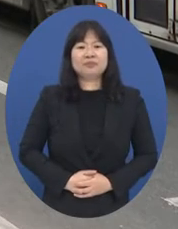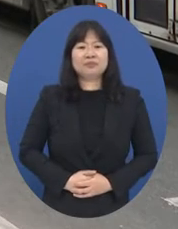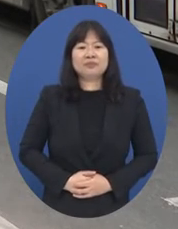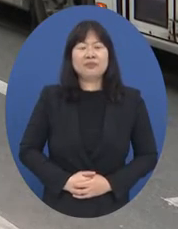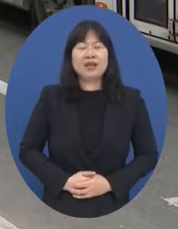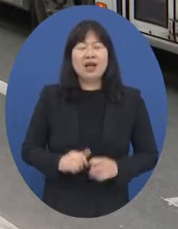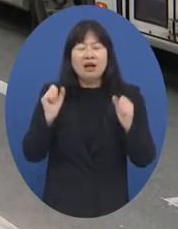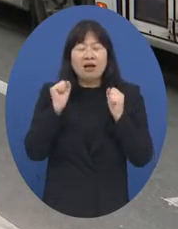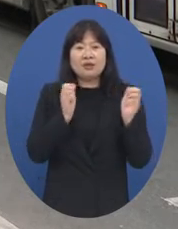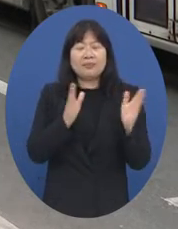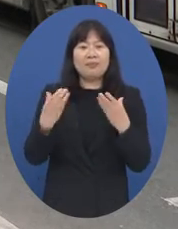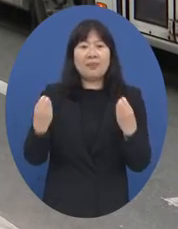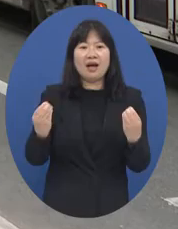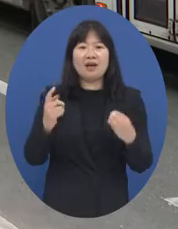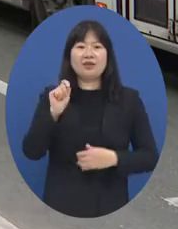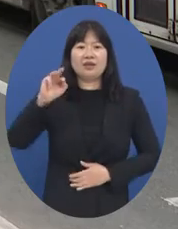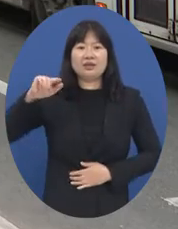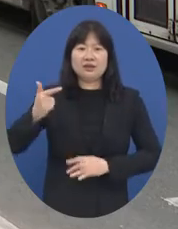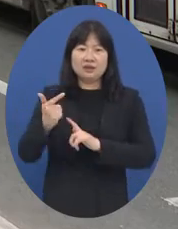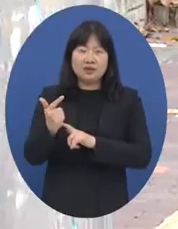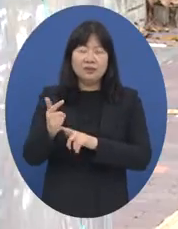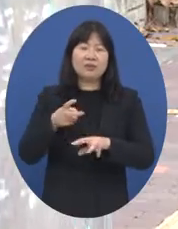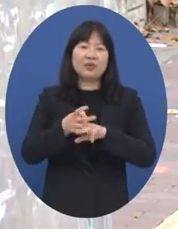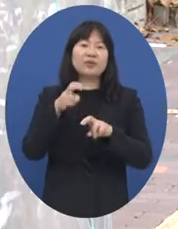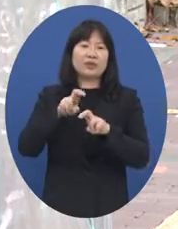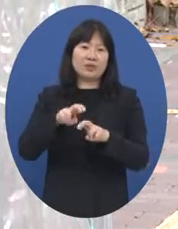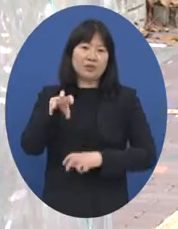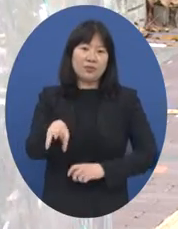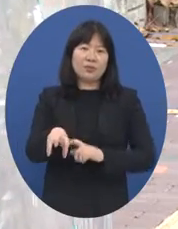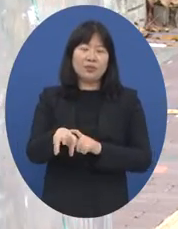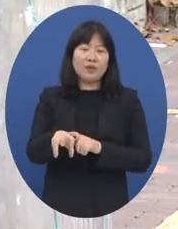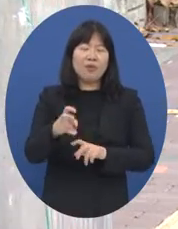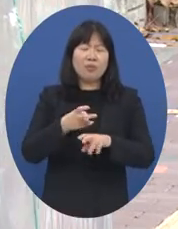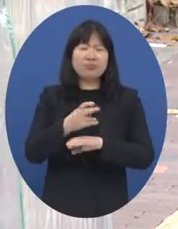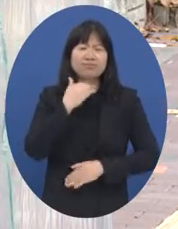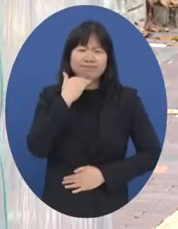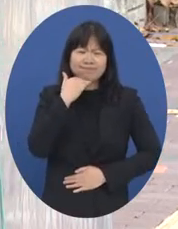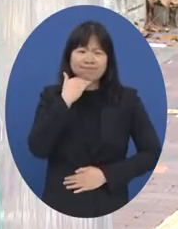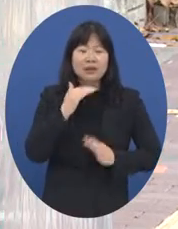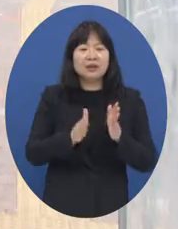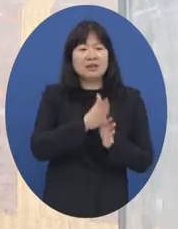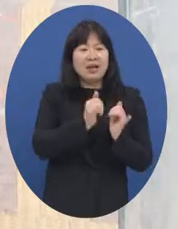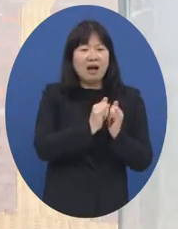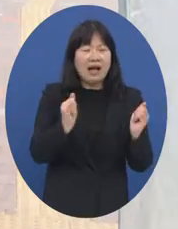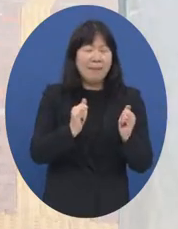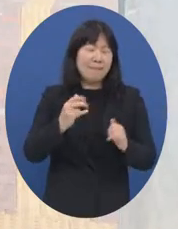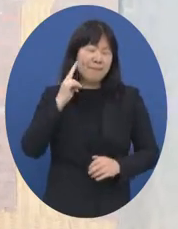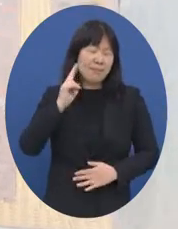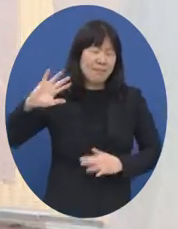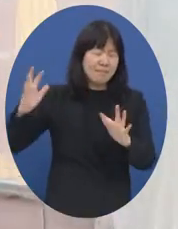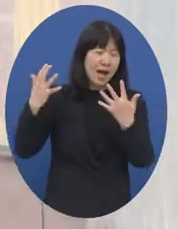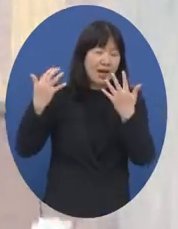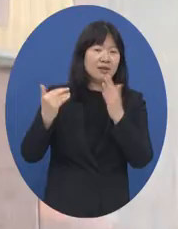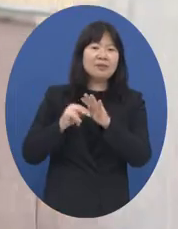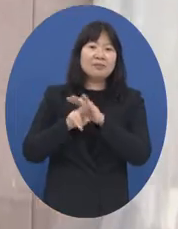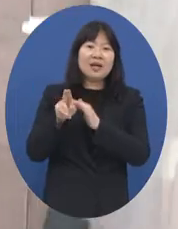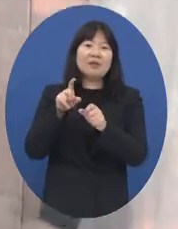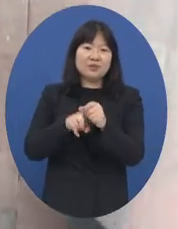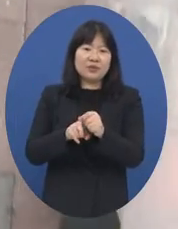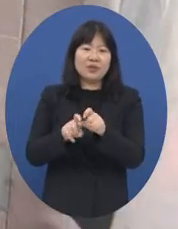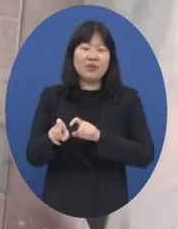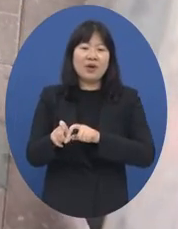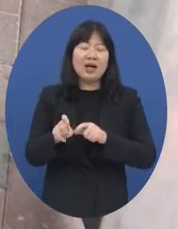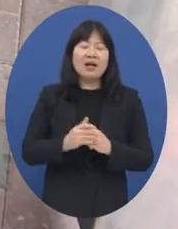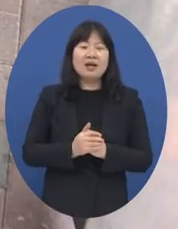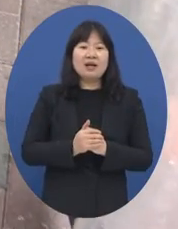월동 준비를 마친 과천의 한 버스정류장 비타 버스를 기다리는 시민들이 거센 바람을 피할 수 있도록 정류장의 비해